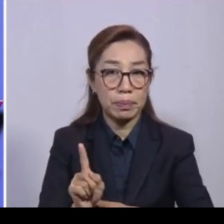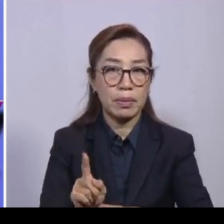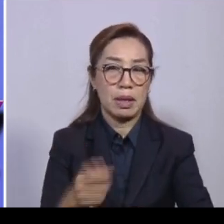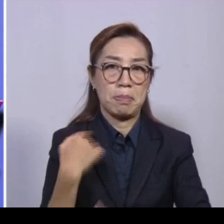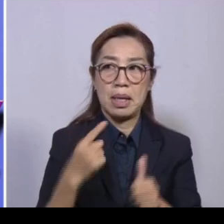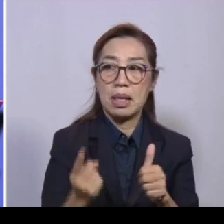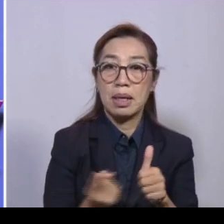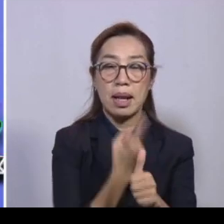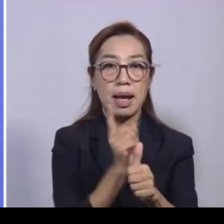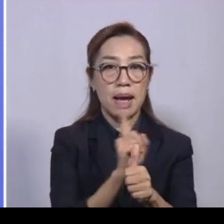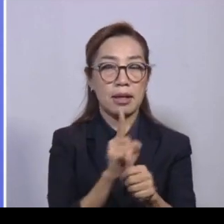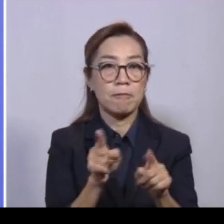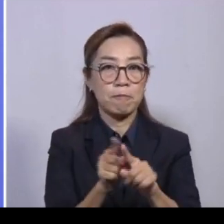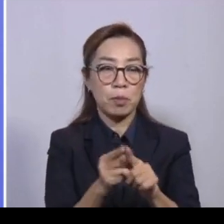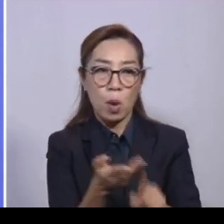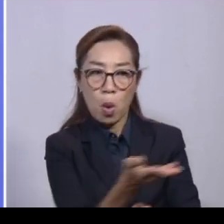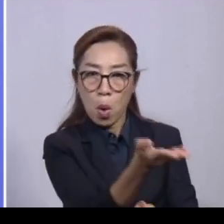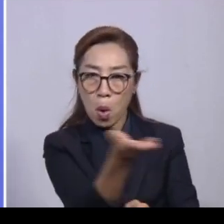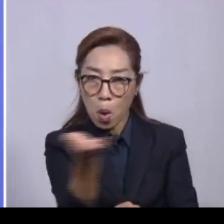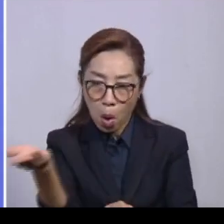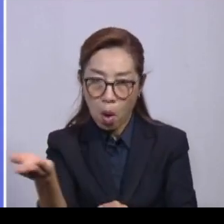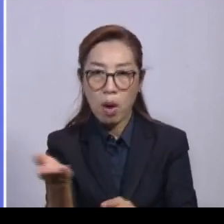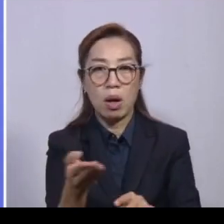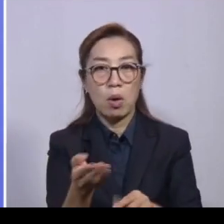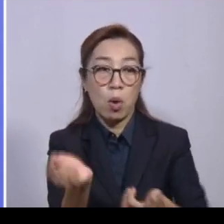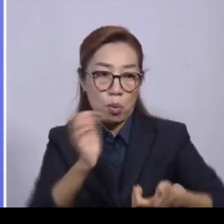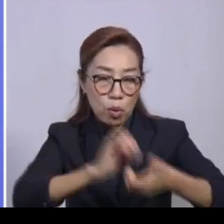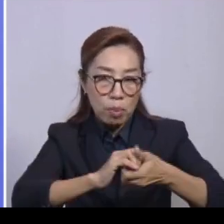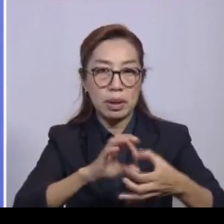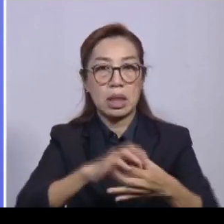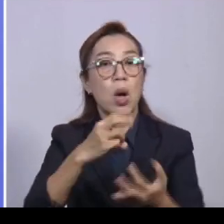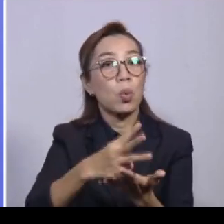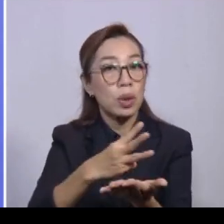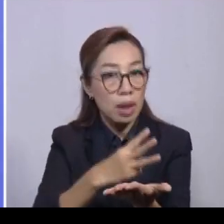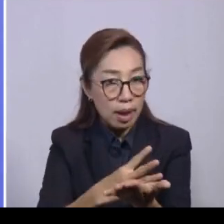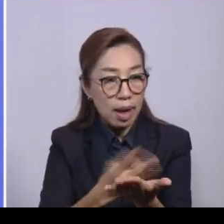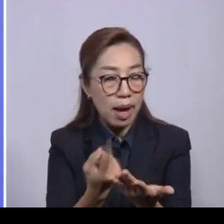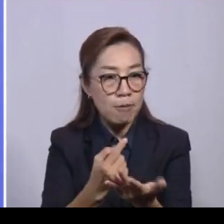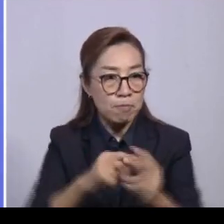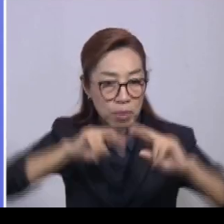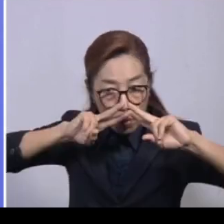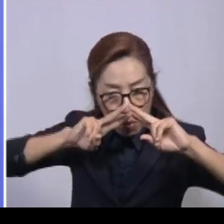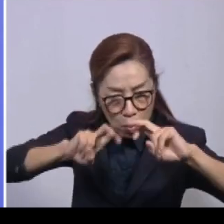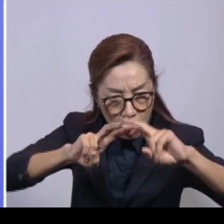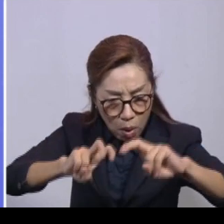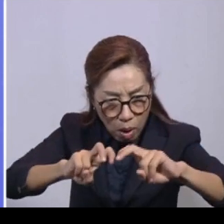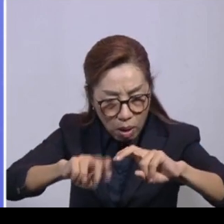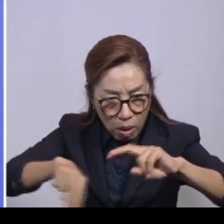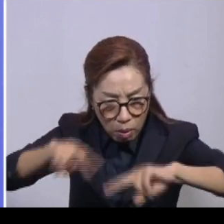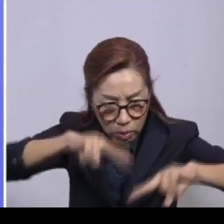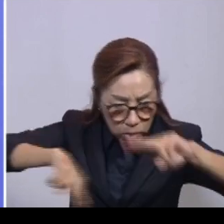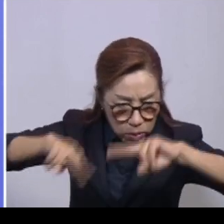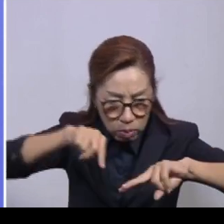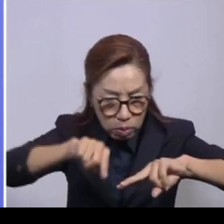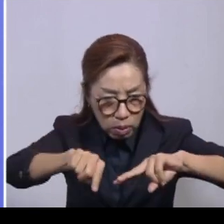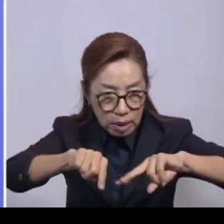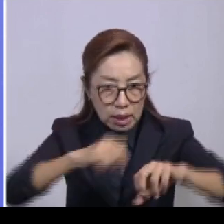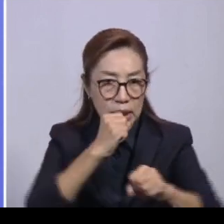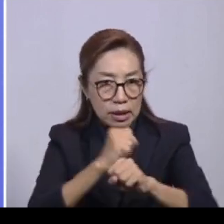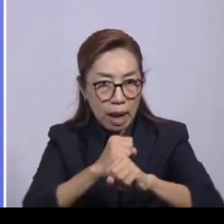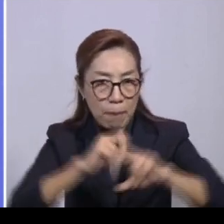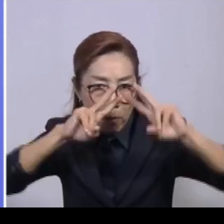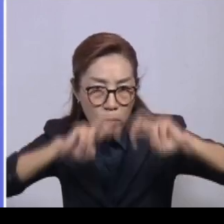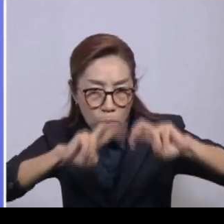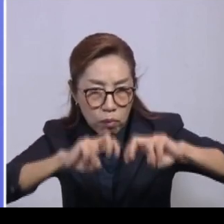จะมีตั้งแต่เรื่องของความร่วมมือเชิงวิชาการที่จะร่วมกันศึกษาค้นคว้าวิเคราะห์ทำวิจัยท